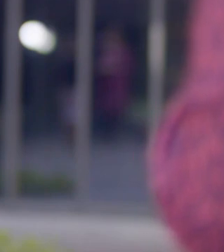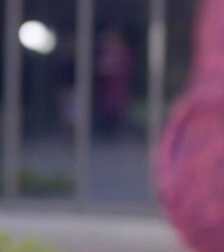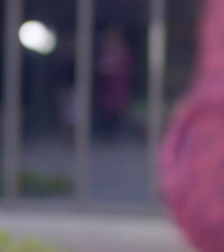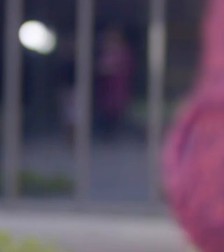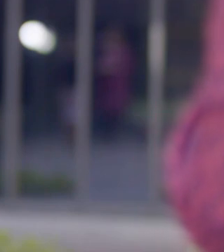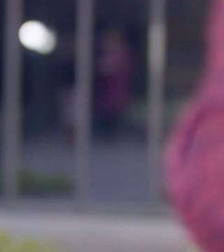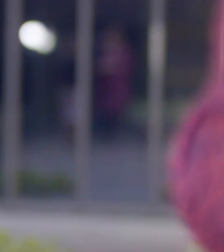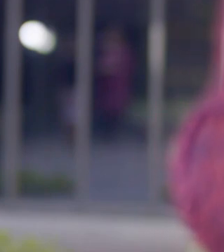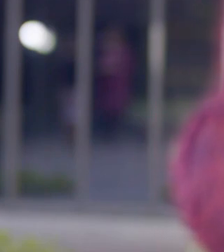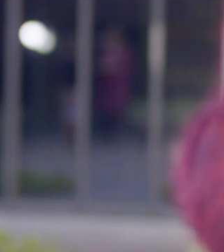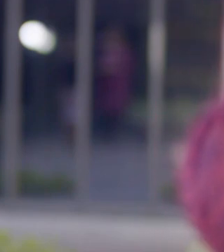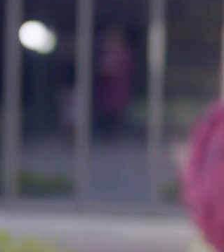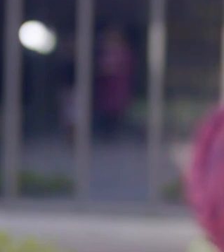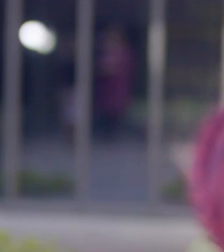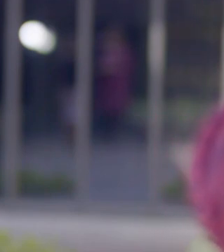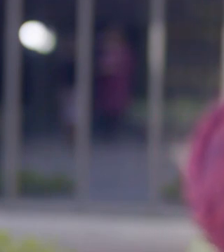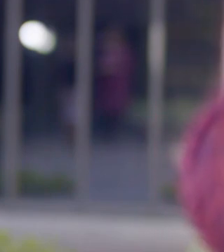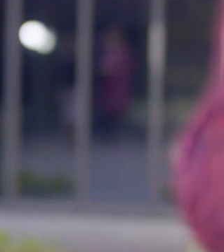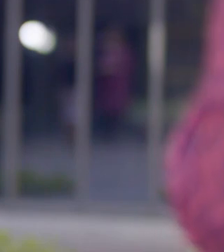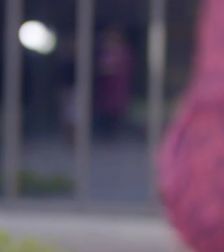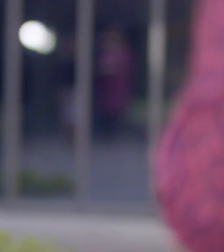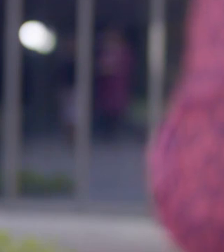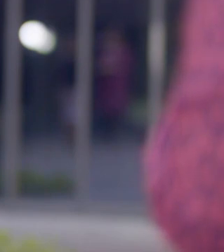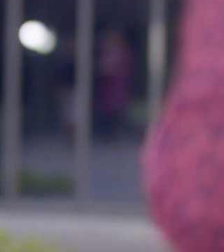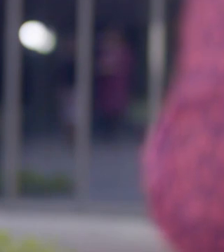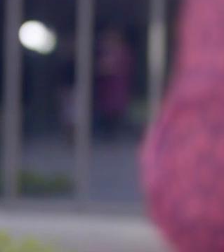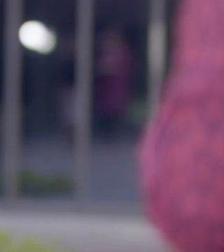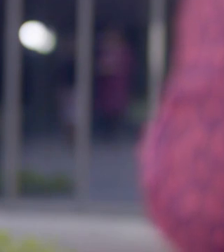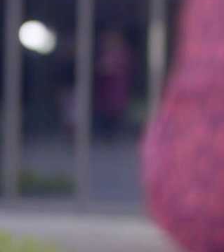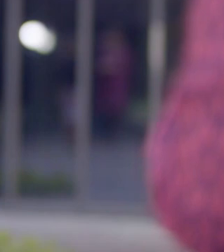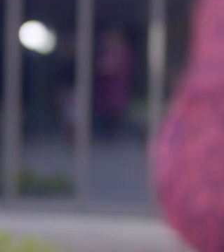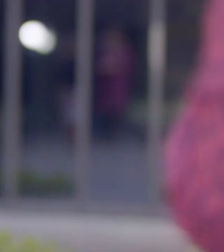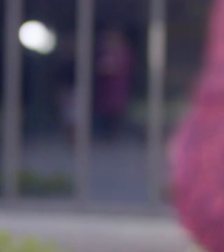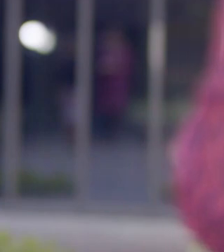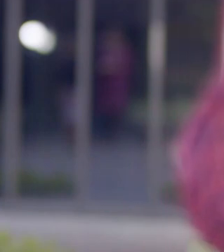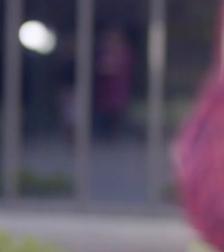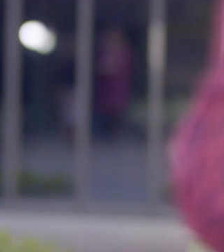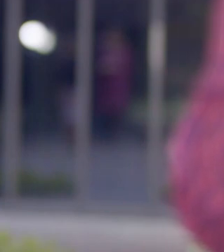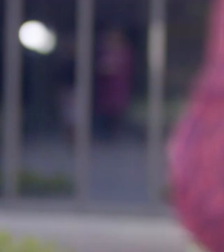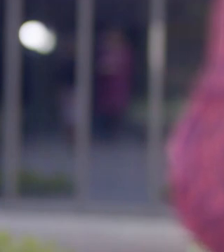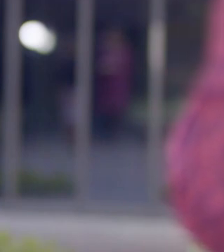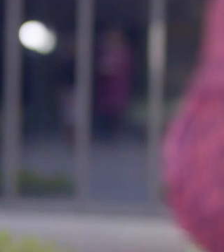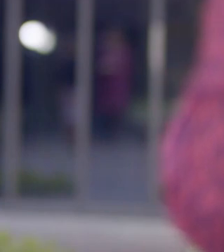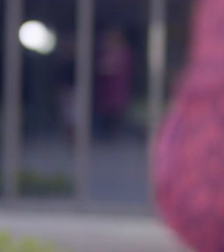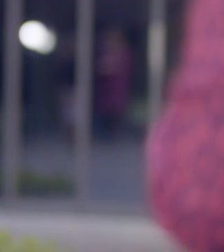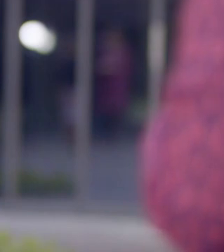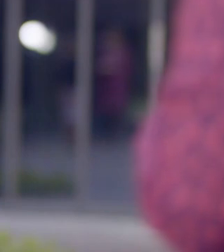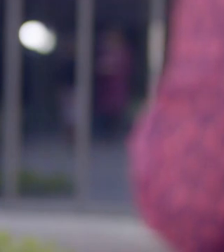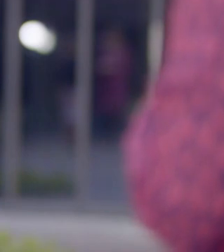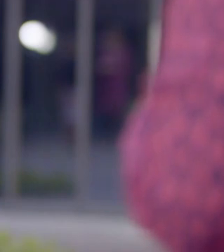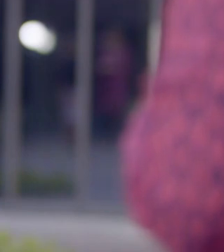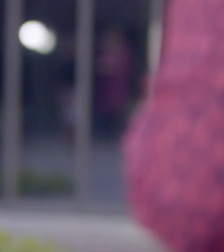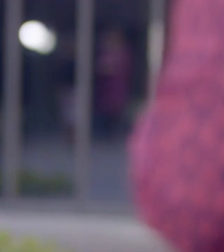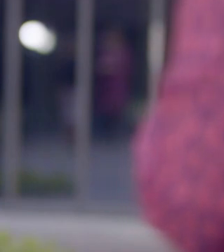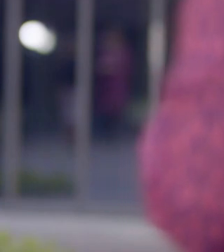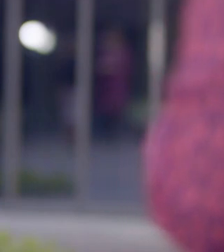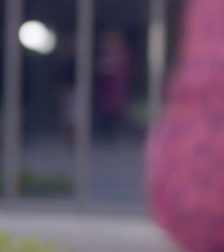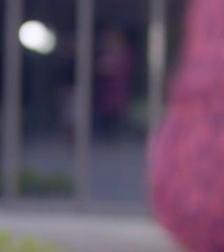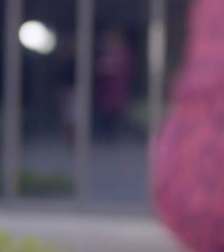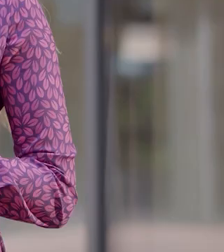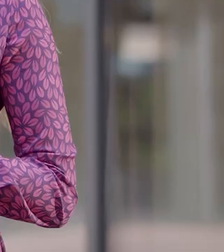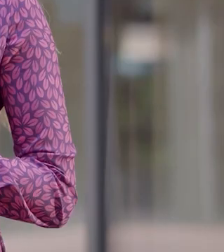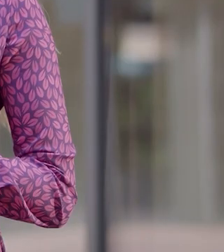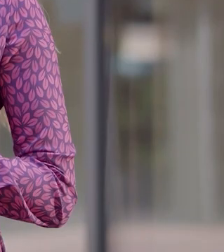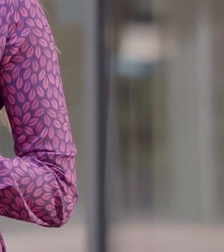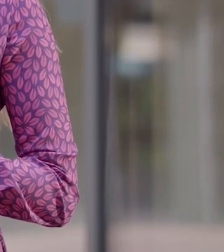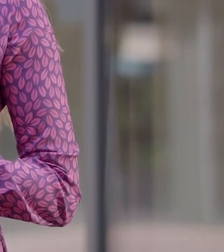Karier i przeczytania artykułów stworzonych właśnie przez doradców. Znajdziecie je wszystkie na mediach społecznościowych Biura Karier Uniwersytetu Śląskiego. Pani